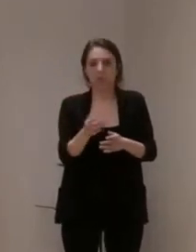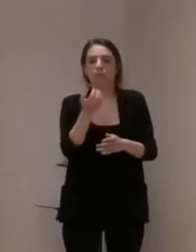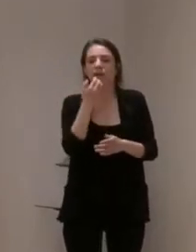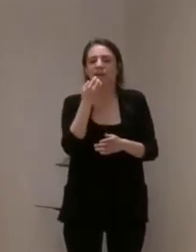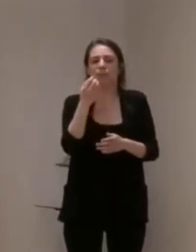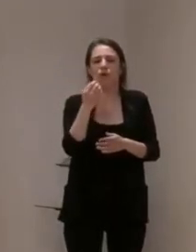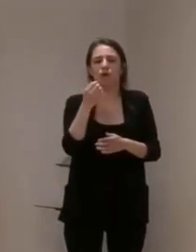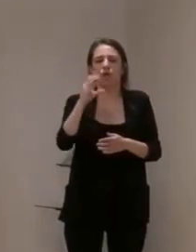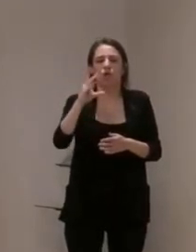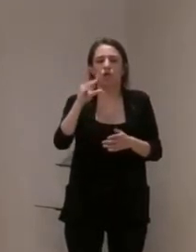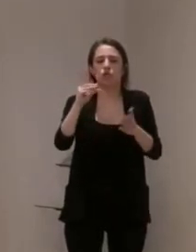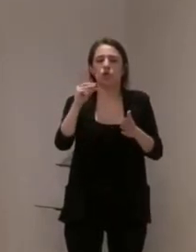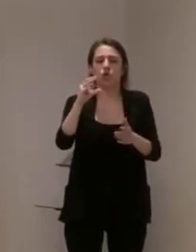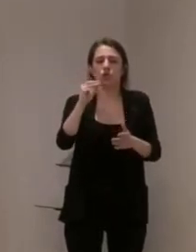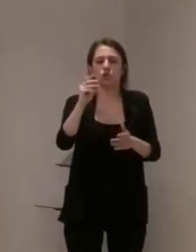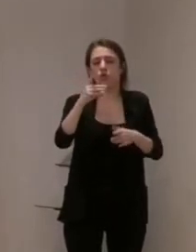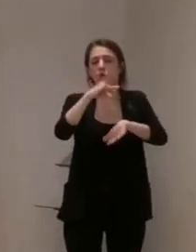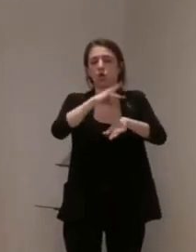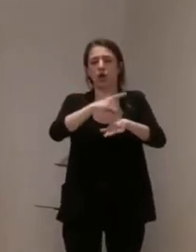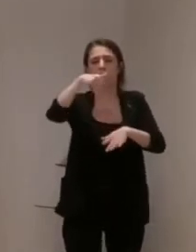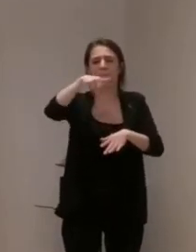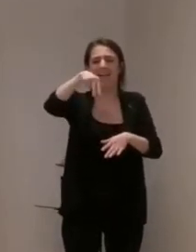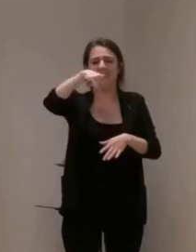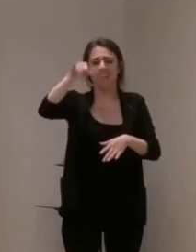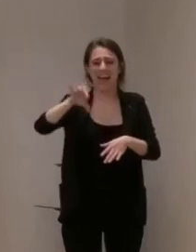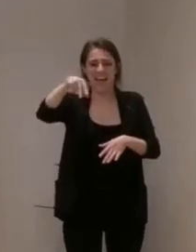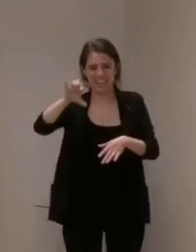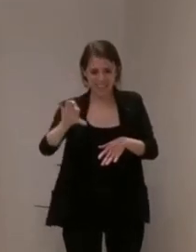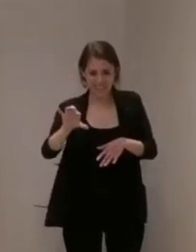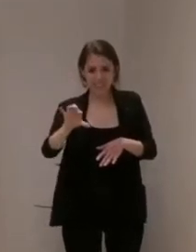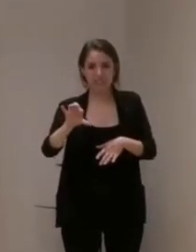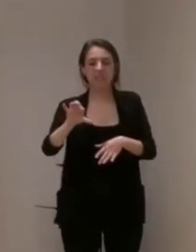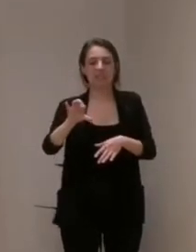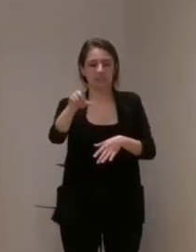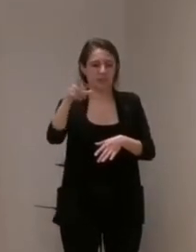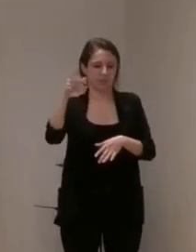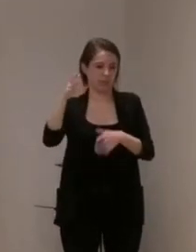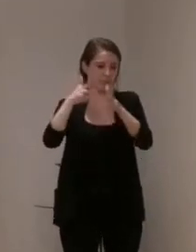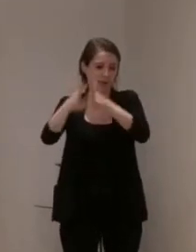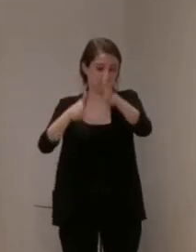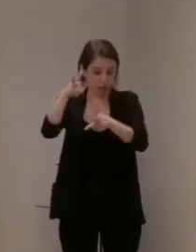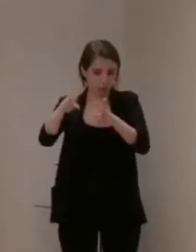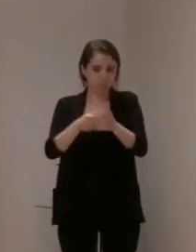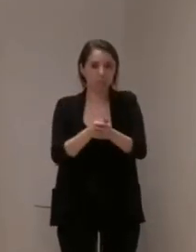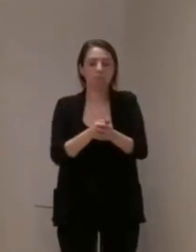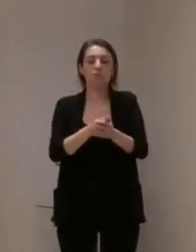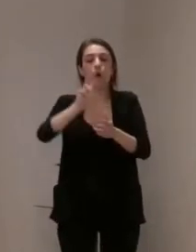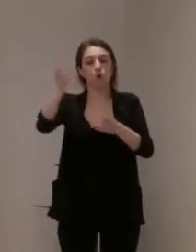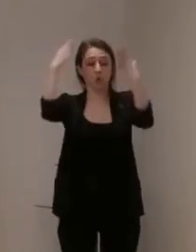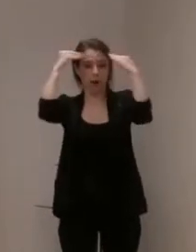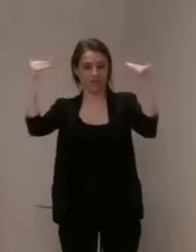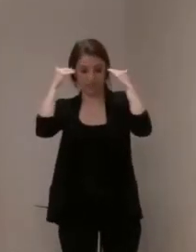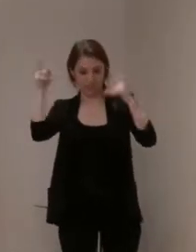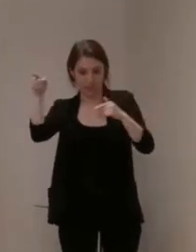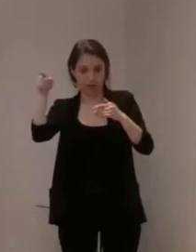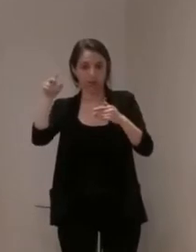Manzanas, que tothom ja sabem què és, que era el cap de la brigada d'investigació de Donosti, el José Pardines, que era un guàrdia civil,